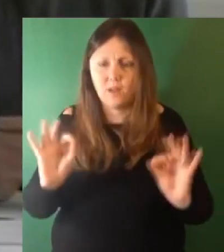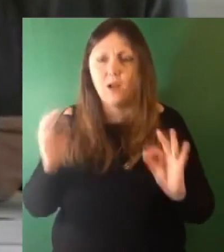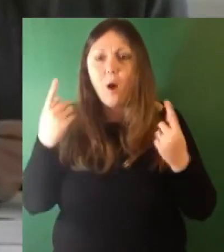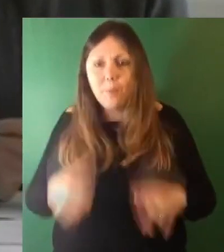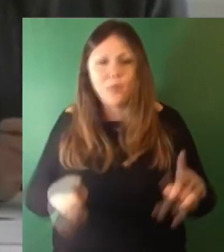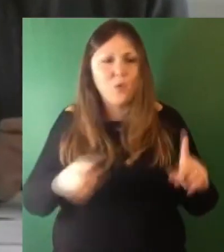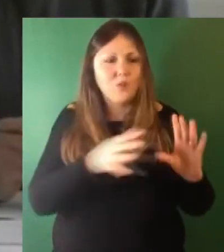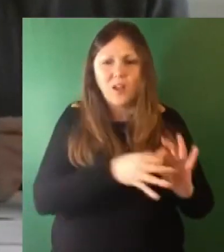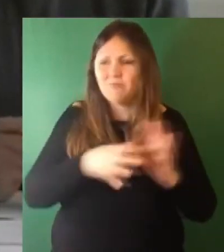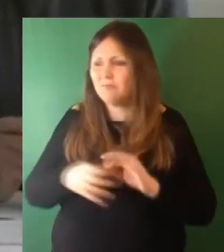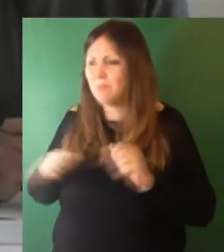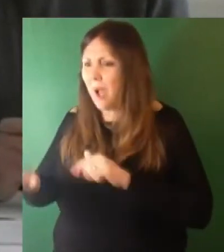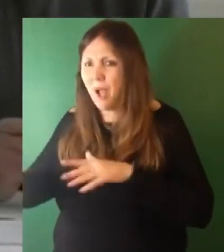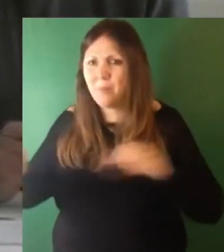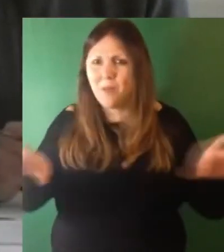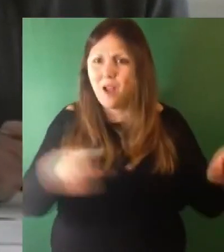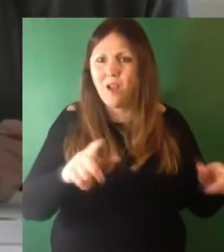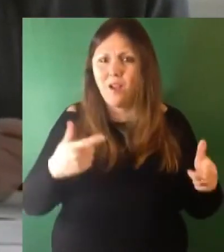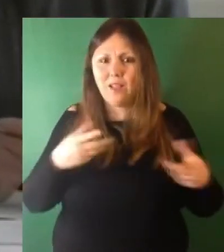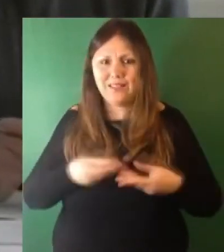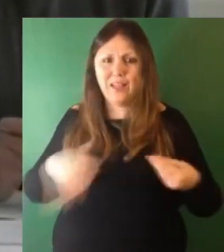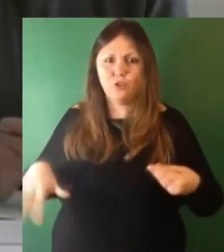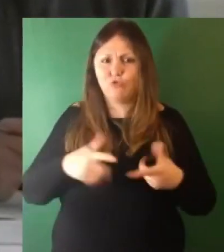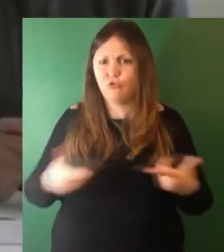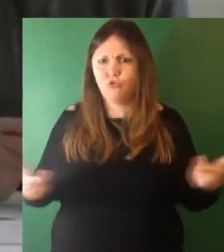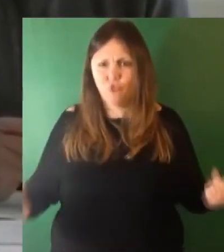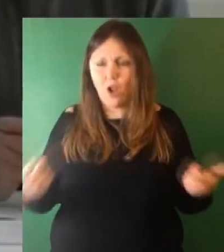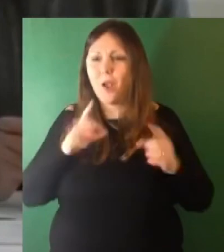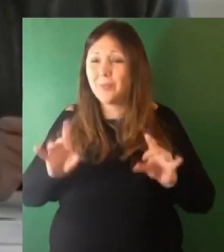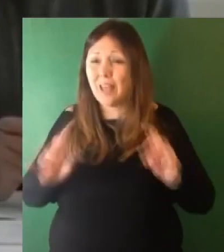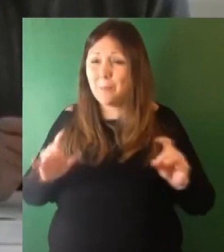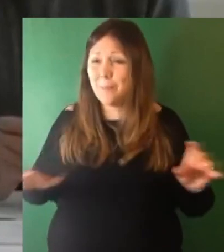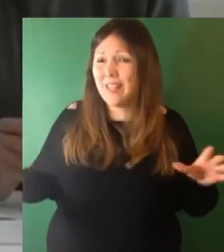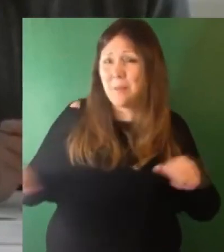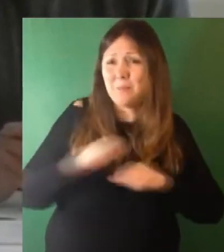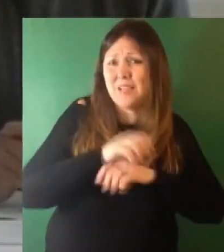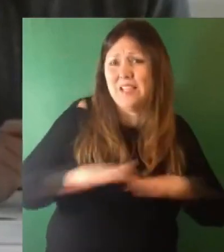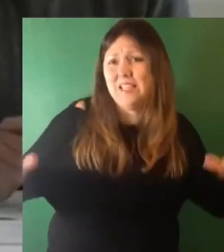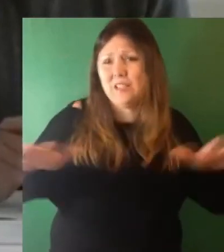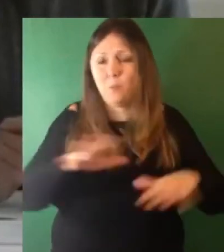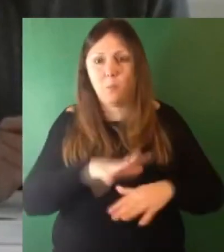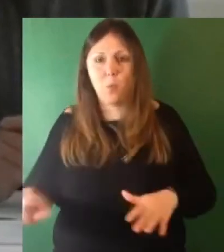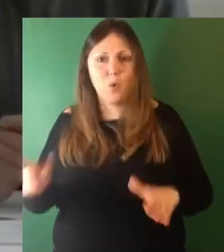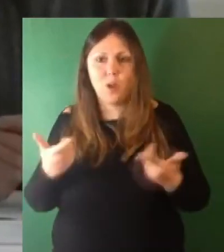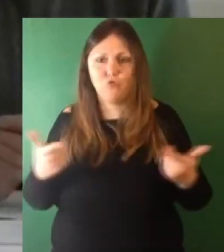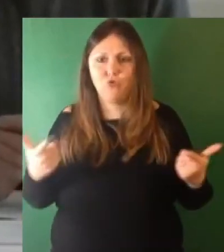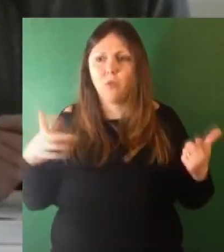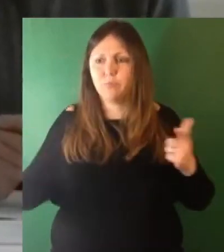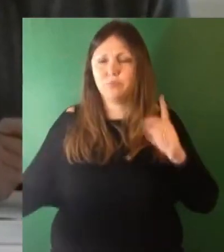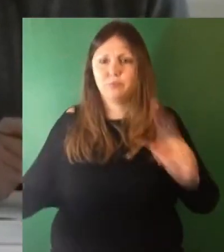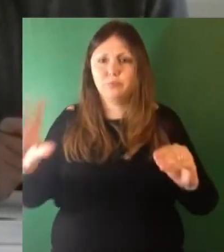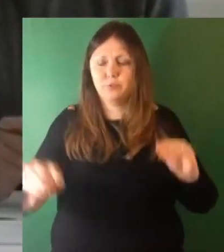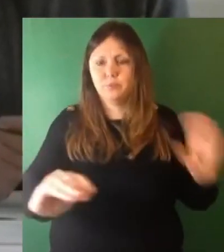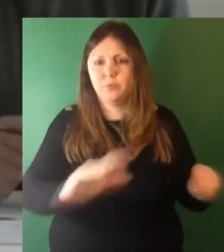diffusione territoriali non ne abbiamo. Epidemie comunitarie in Puglia praticamente le abbiamo spente tutte, come abbiamo detto anche